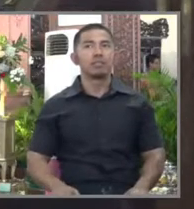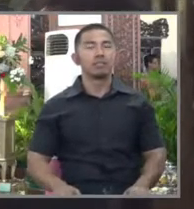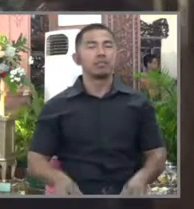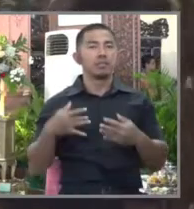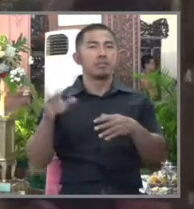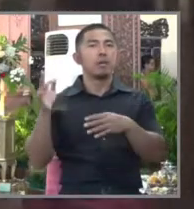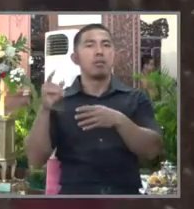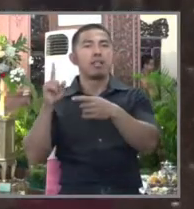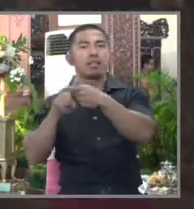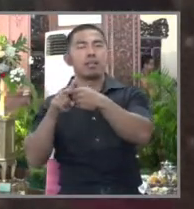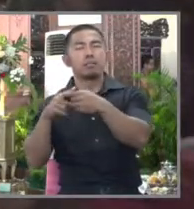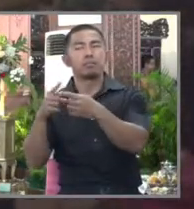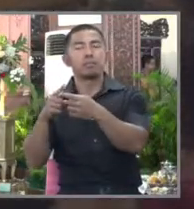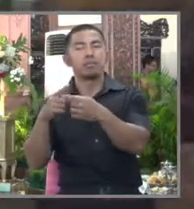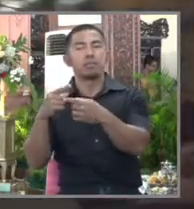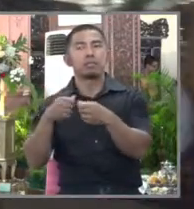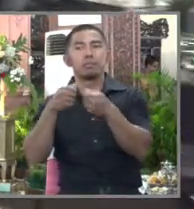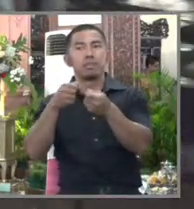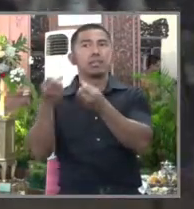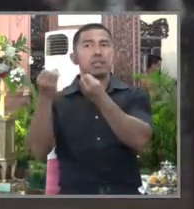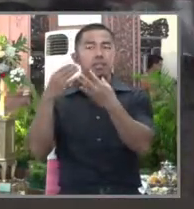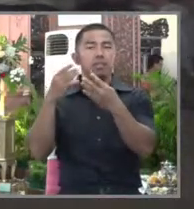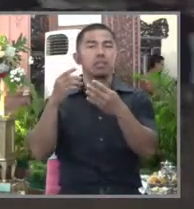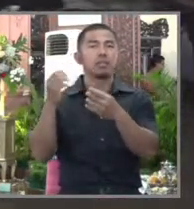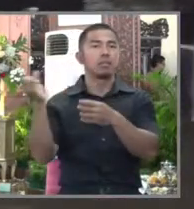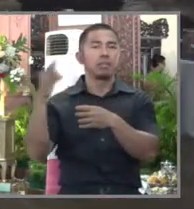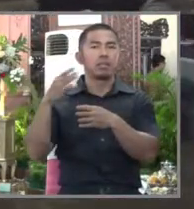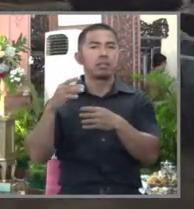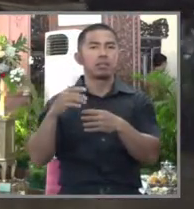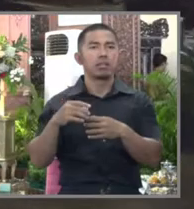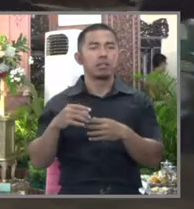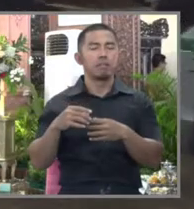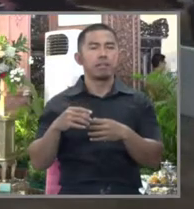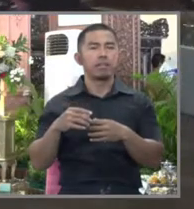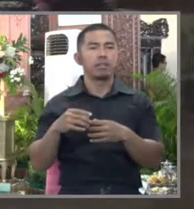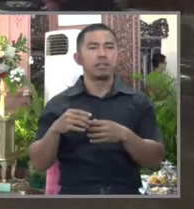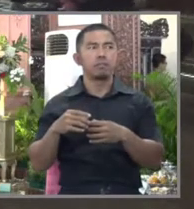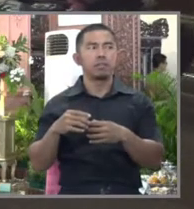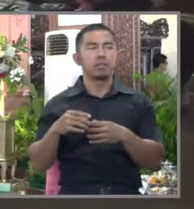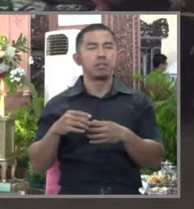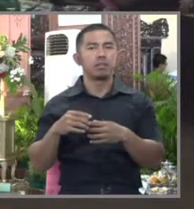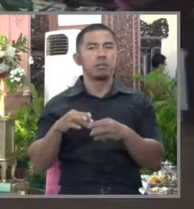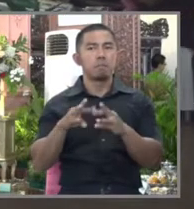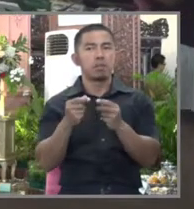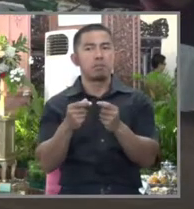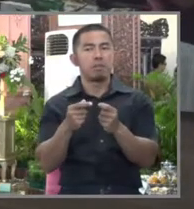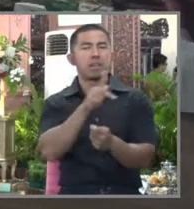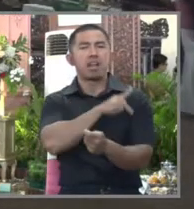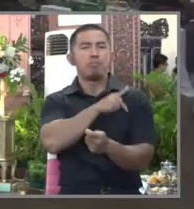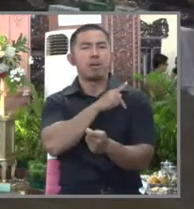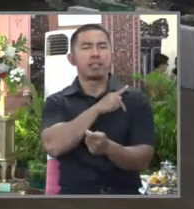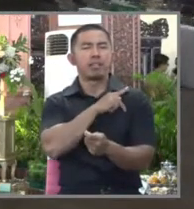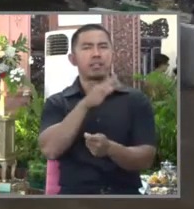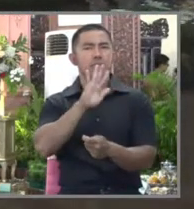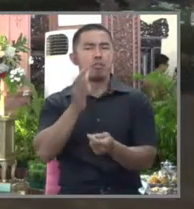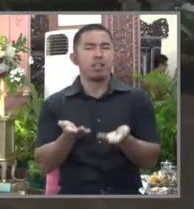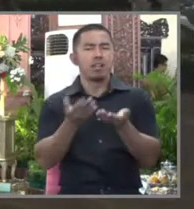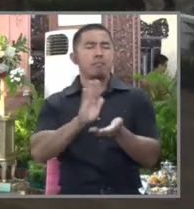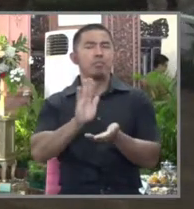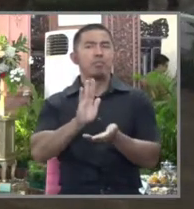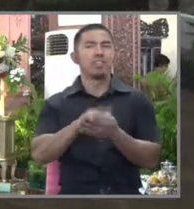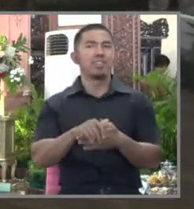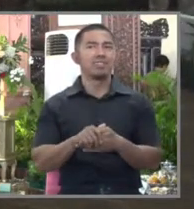dulu. Teman-teman, di PP itu enggak boleh. Karena enggak boleh beberapa kabupaten ngangkat. Maka